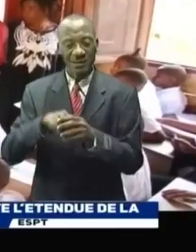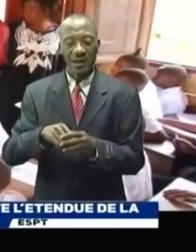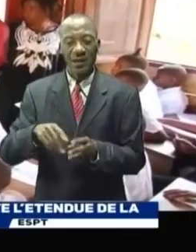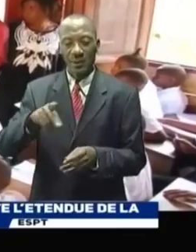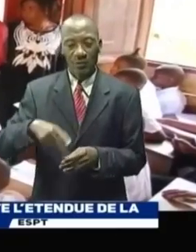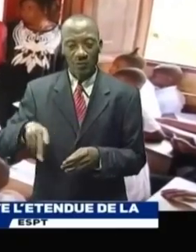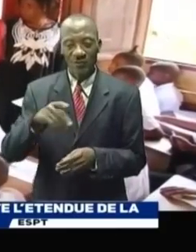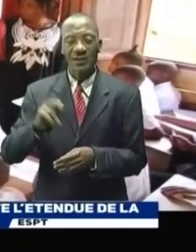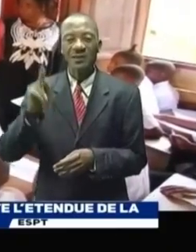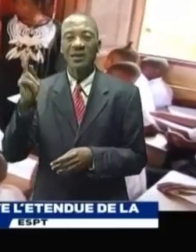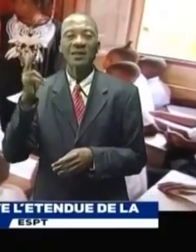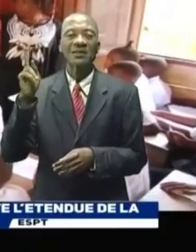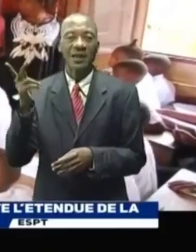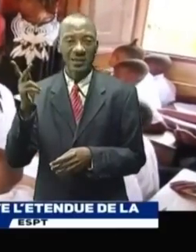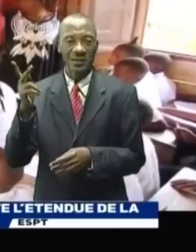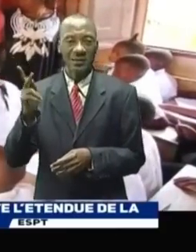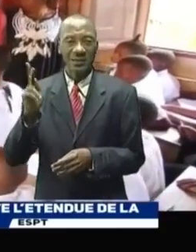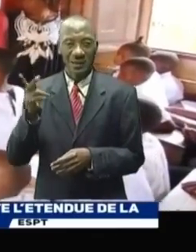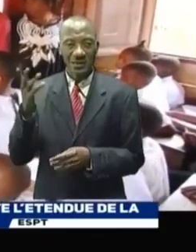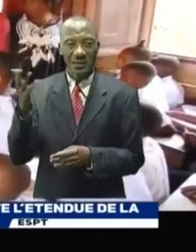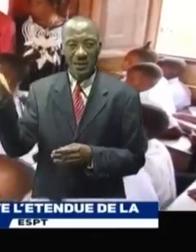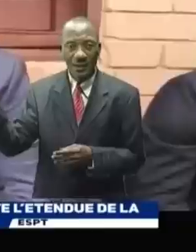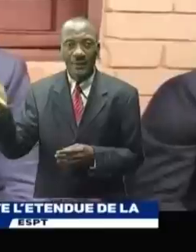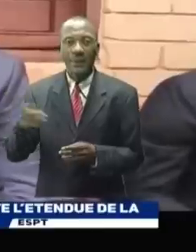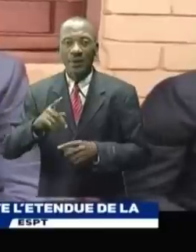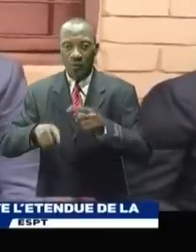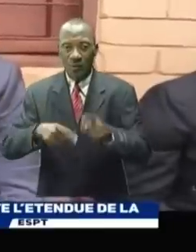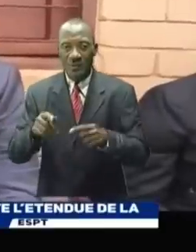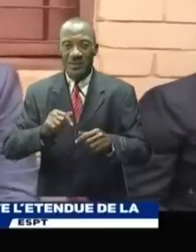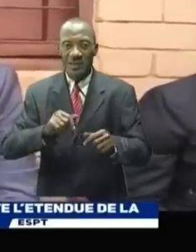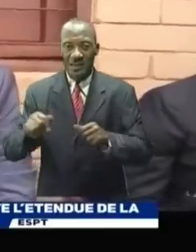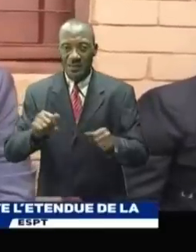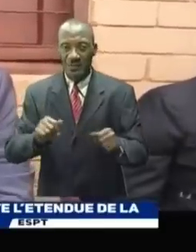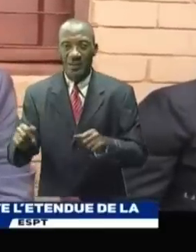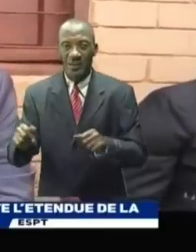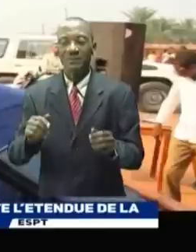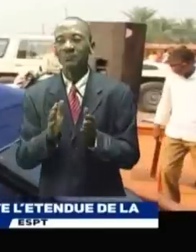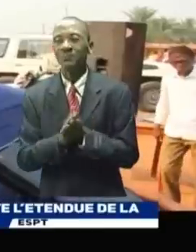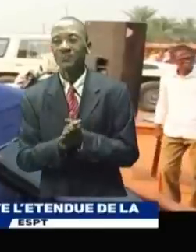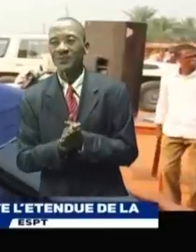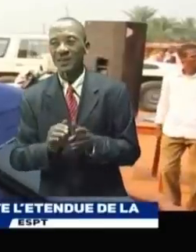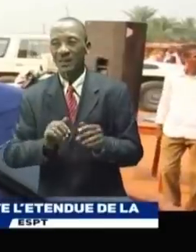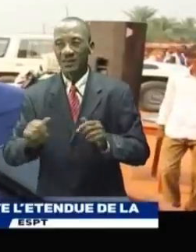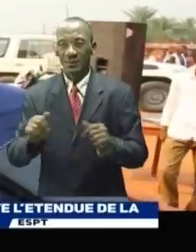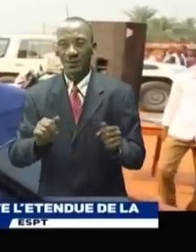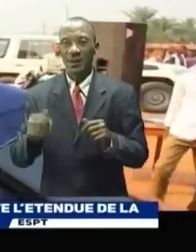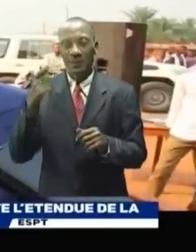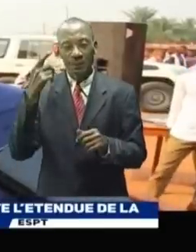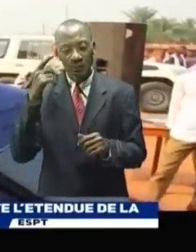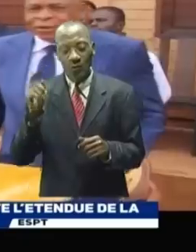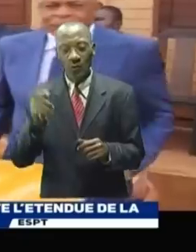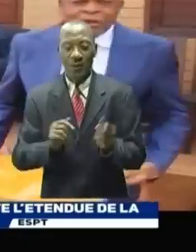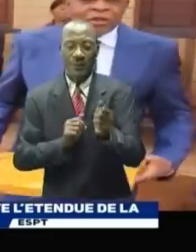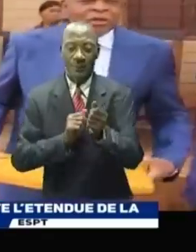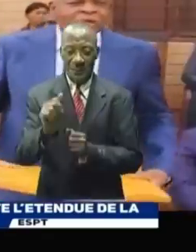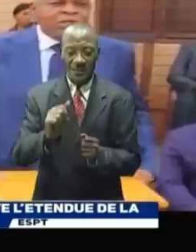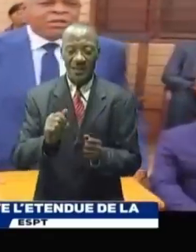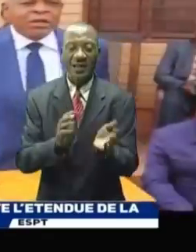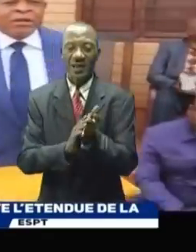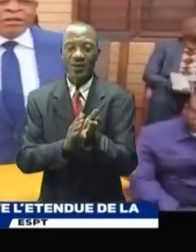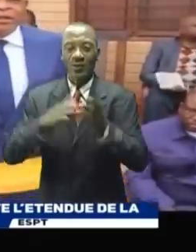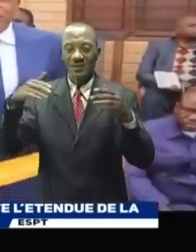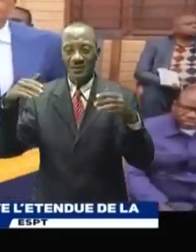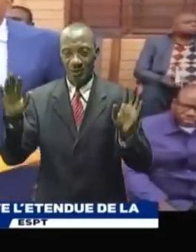compte 135 centres cette édition 2023. La cérémonie de lancement de ces textes a été présidée par le